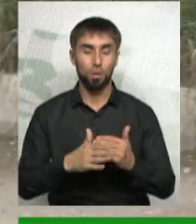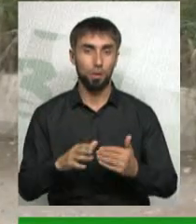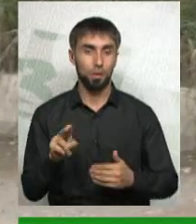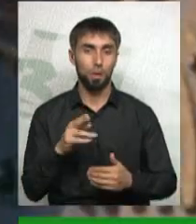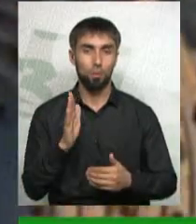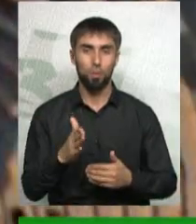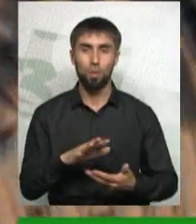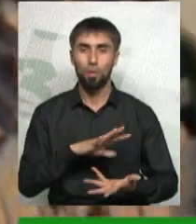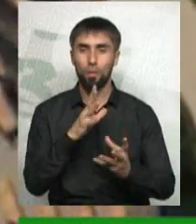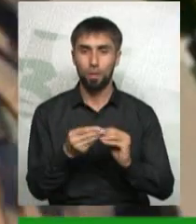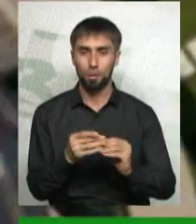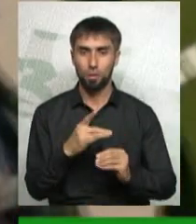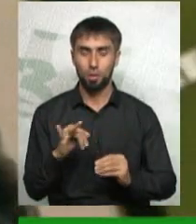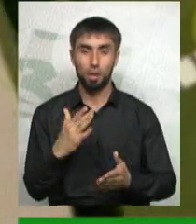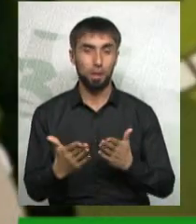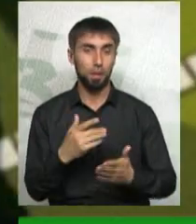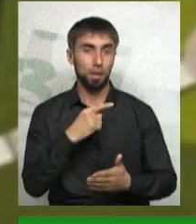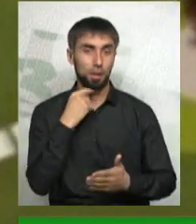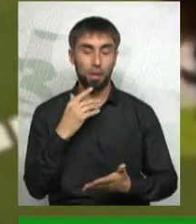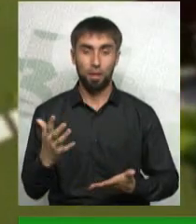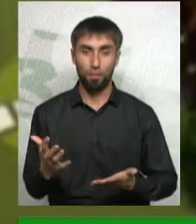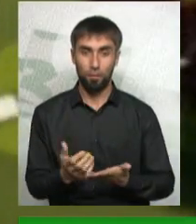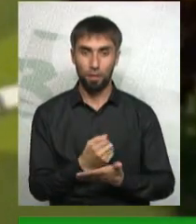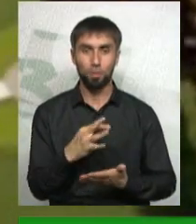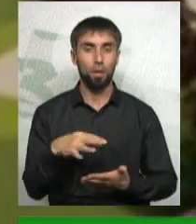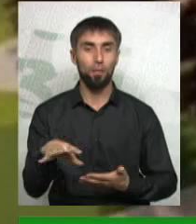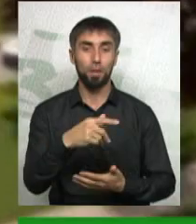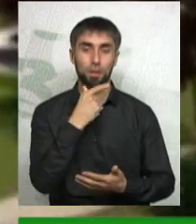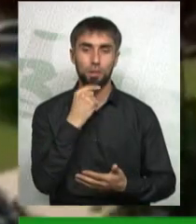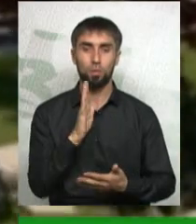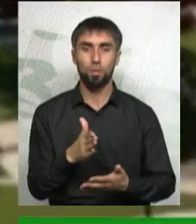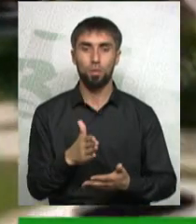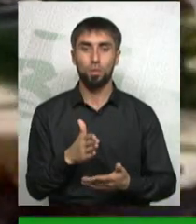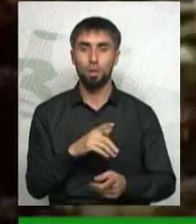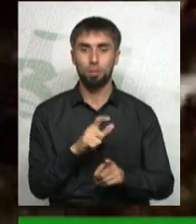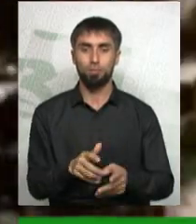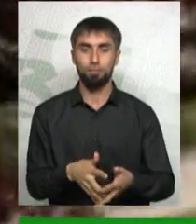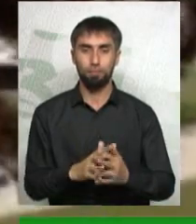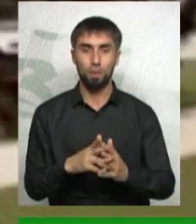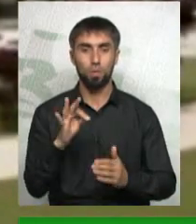декабря будут подведены итоги. Если Ингушетия выиграет, то вся эта красота будет воплощена в